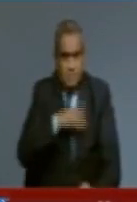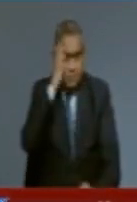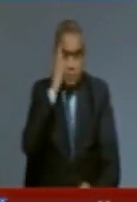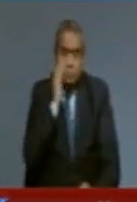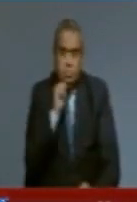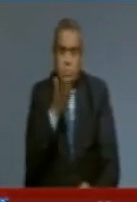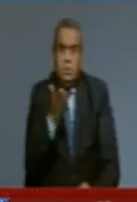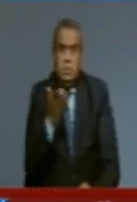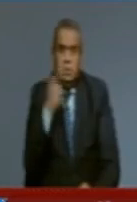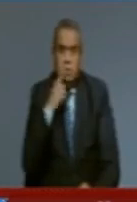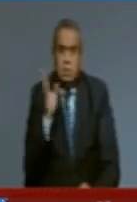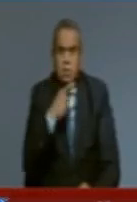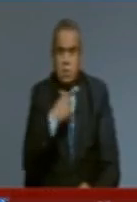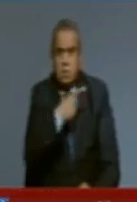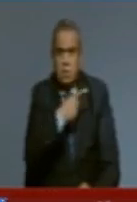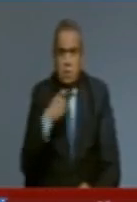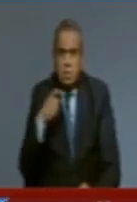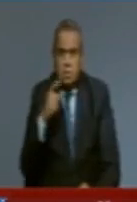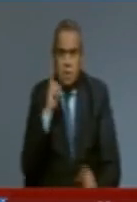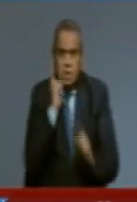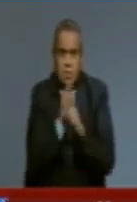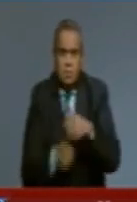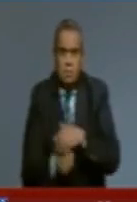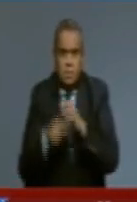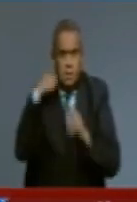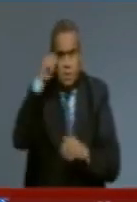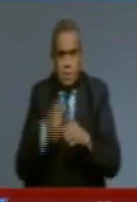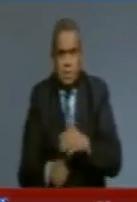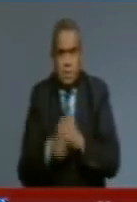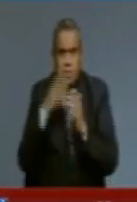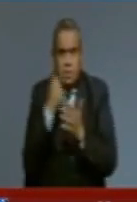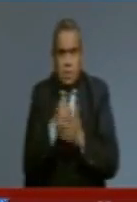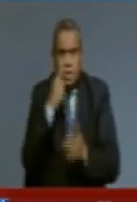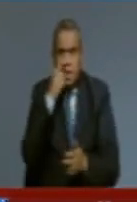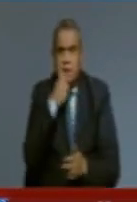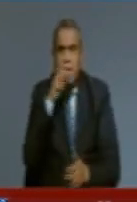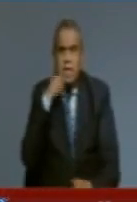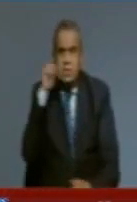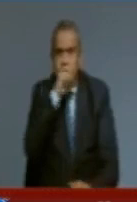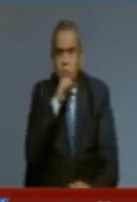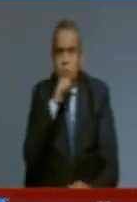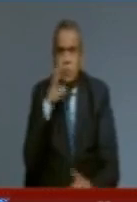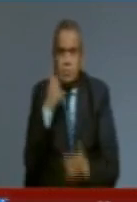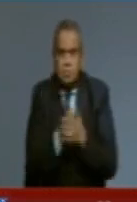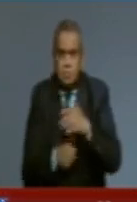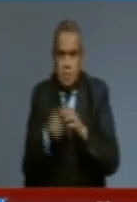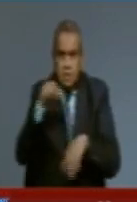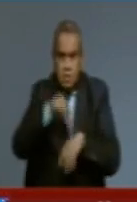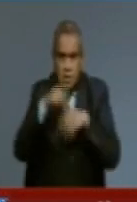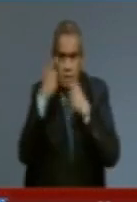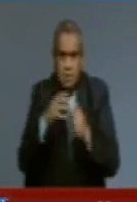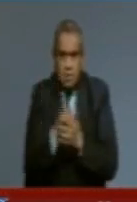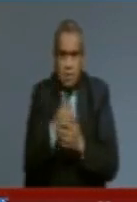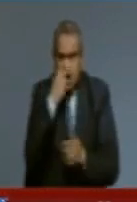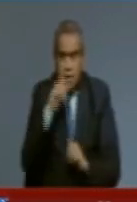أهمية لقائي مع السيد نيلسون مانديلا في بيته في سويتو حينما